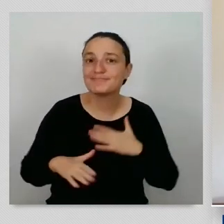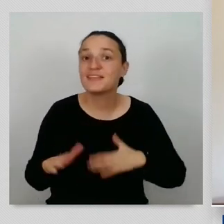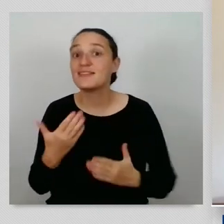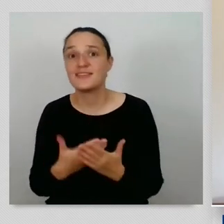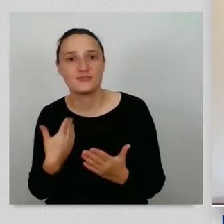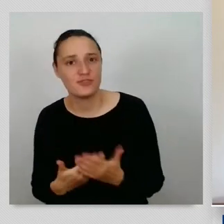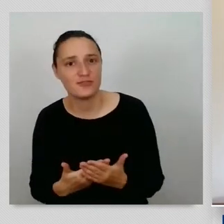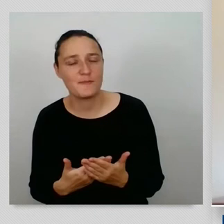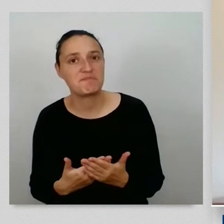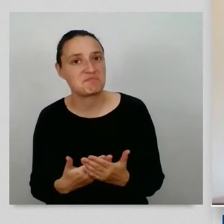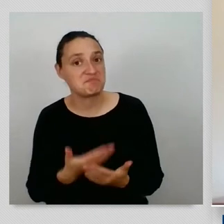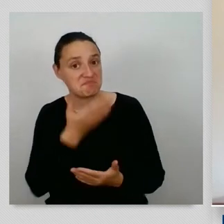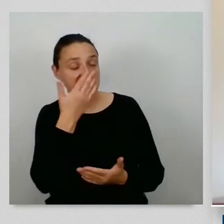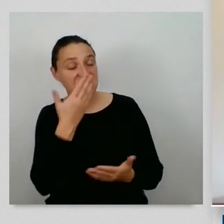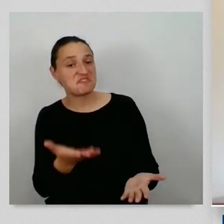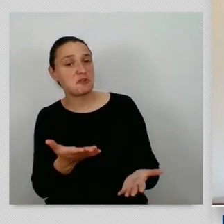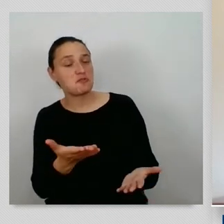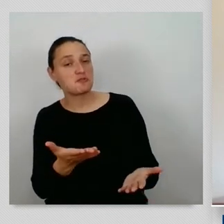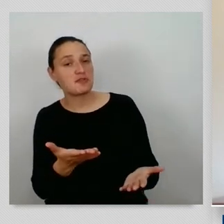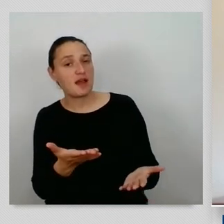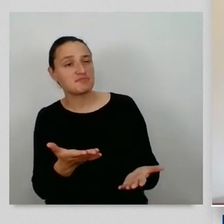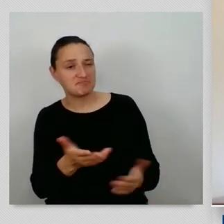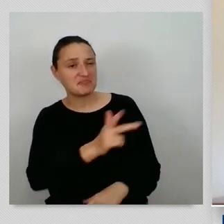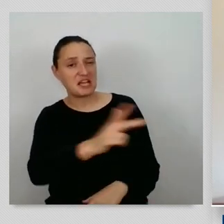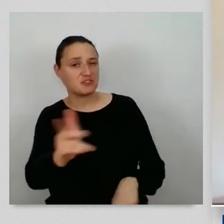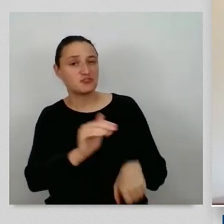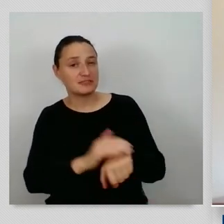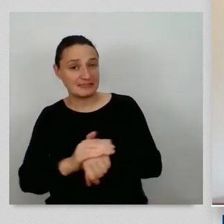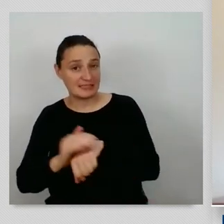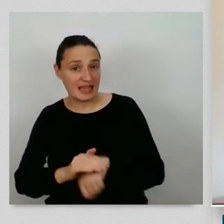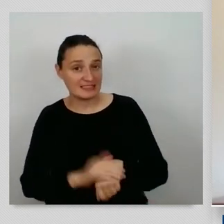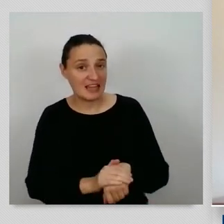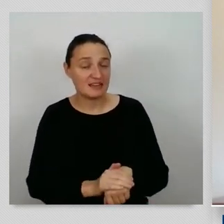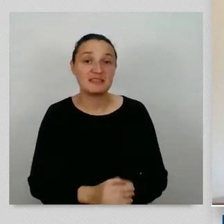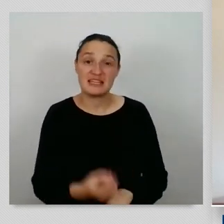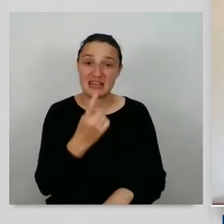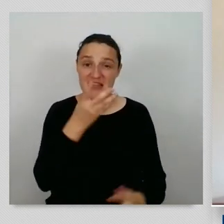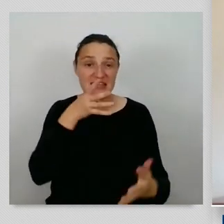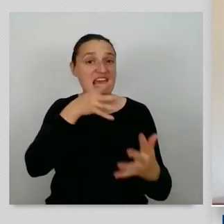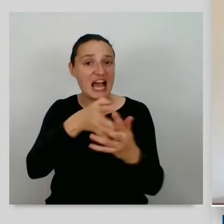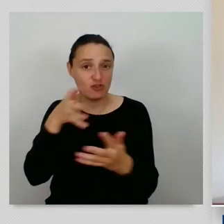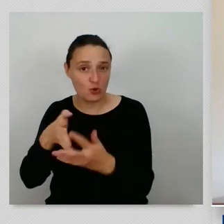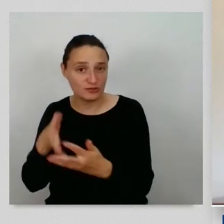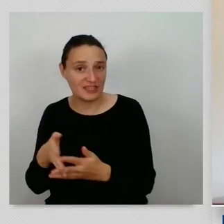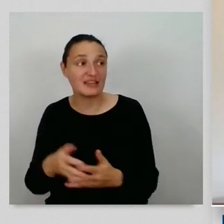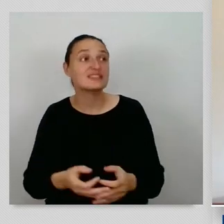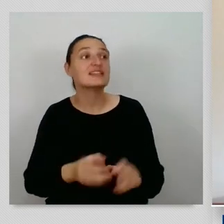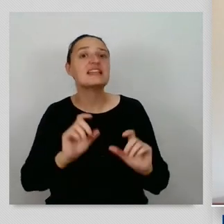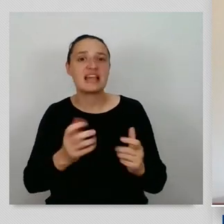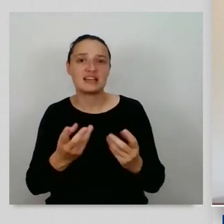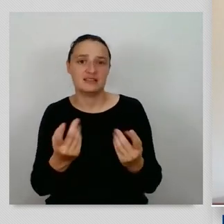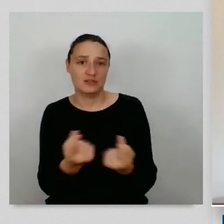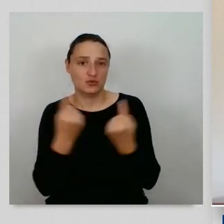że wygląda na to, że wszyscy tutaj zgadzamy się przynajmniej co do diagnozy stanu i z powagi